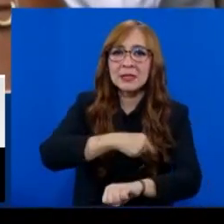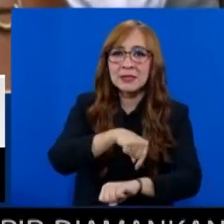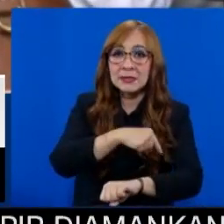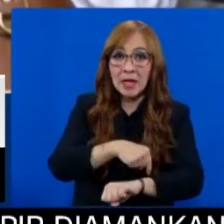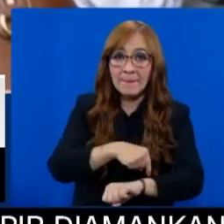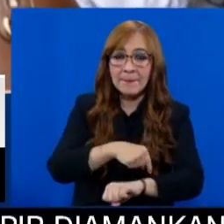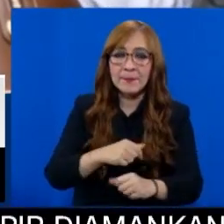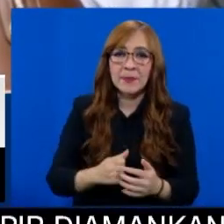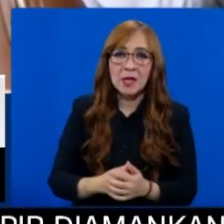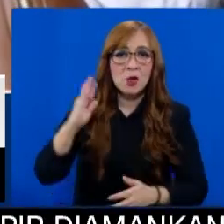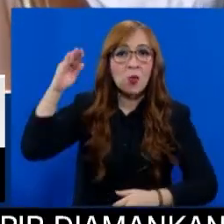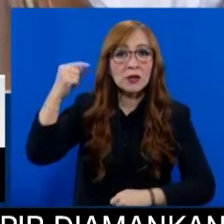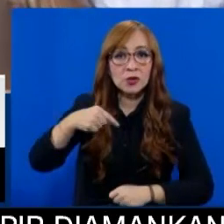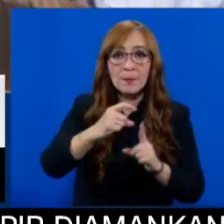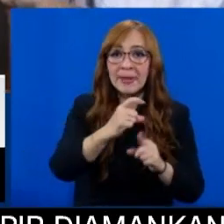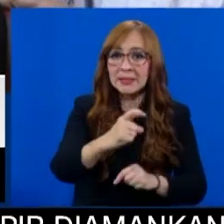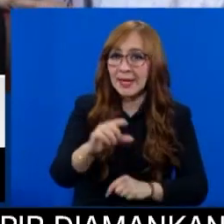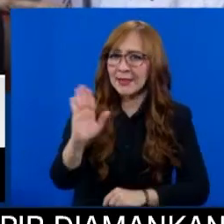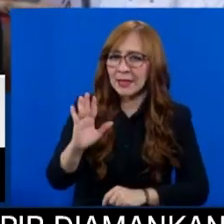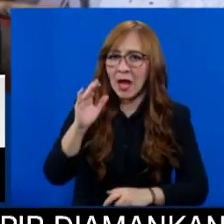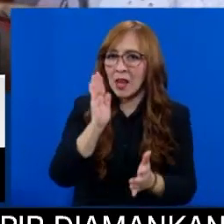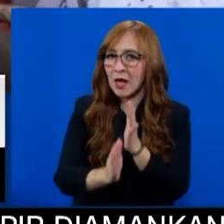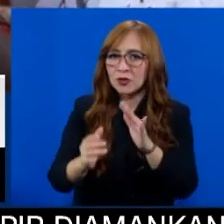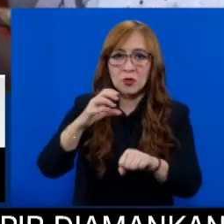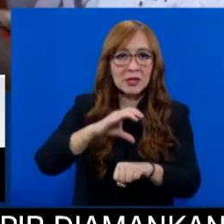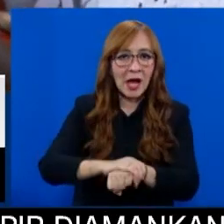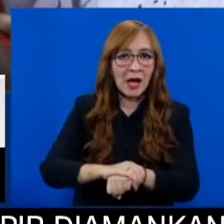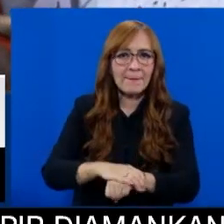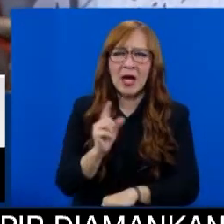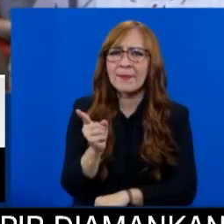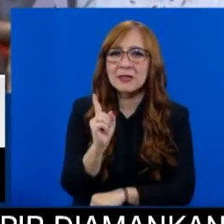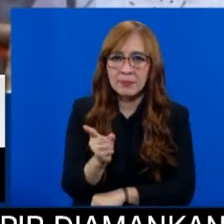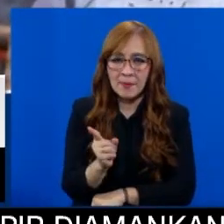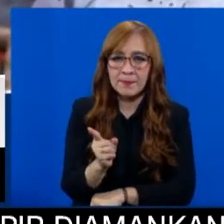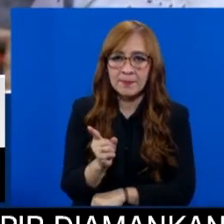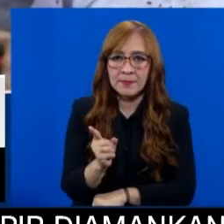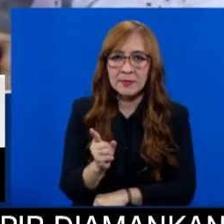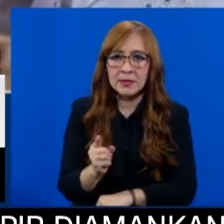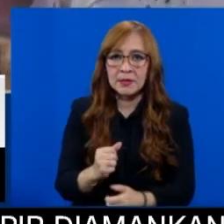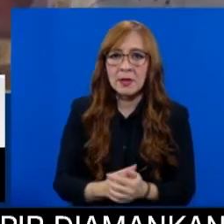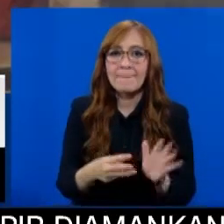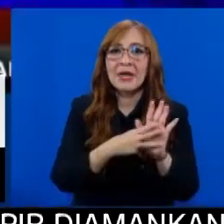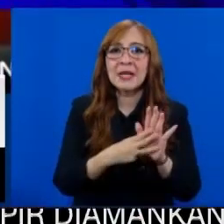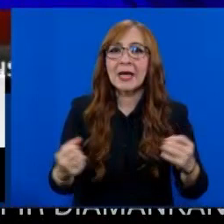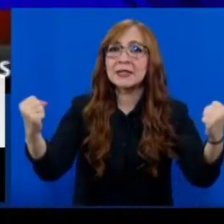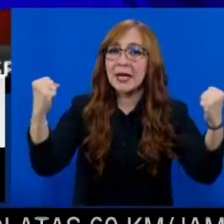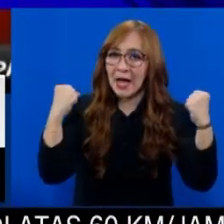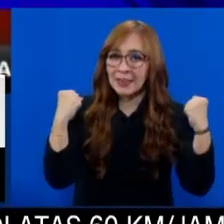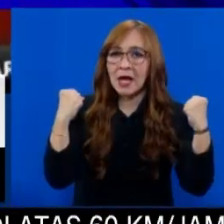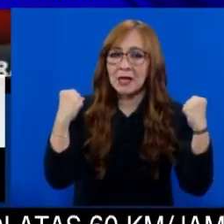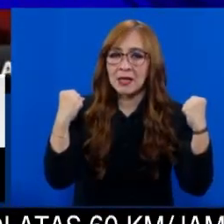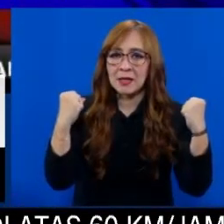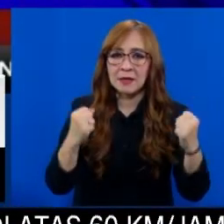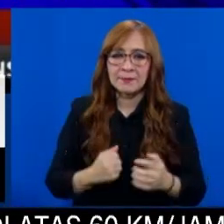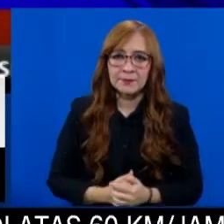Dan saat itu Putri Chandrawati juga tidak ditahan langsung. Alasannya karena kondisi kesehatan yang tidak memungkinkan, ini